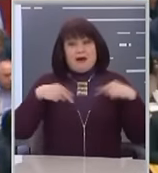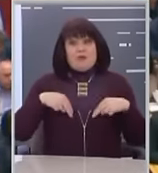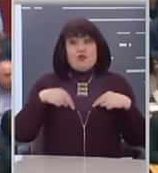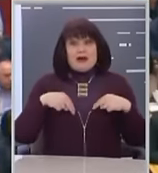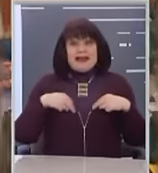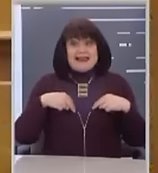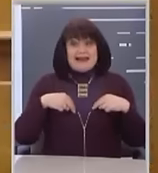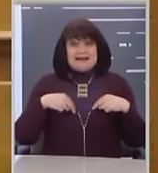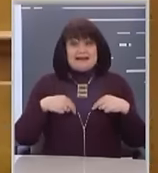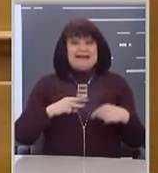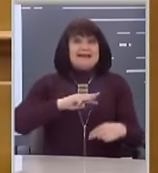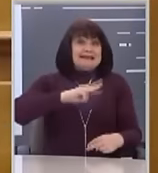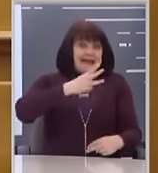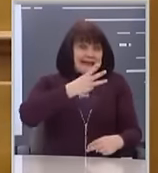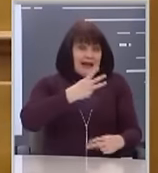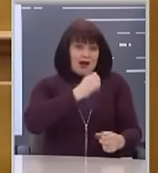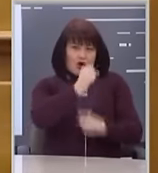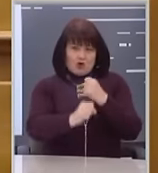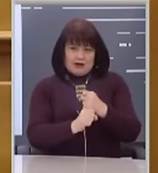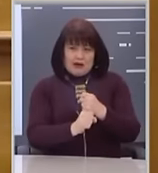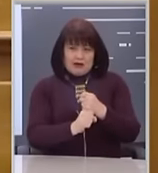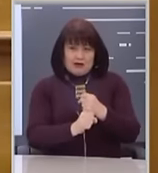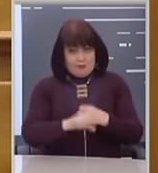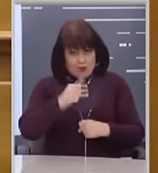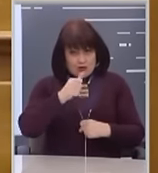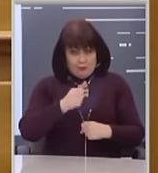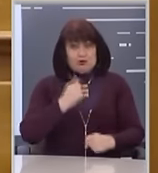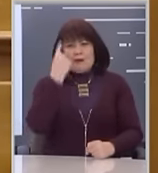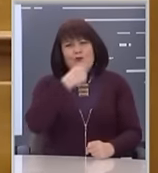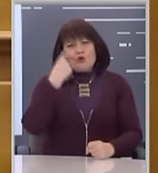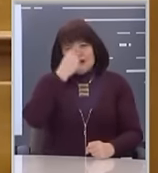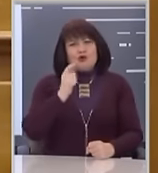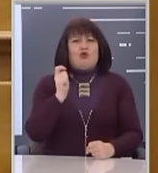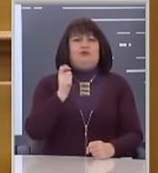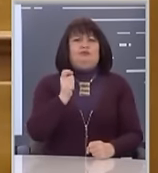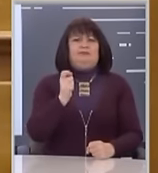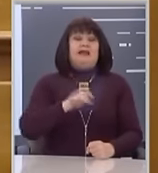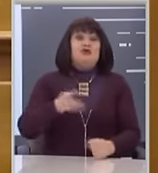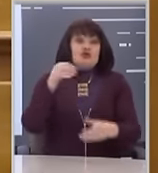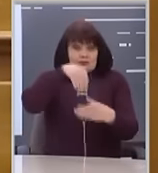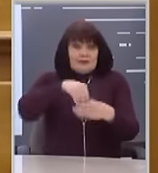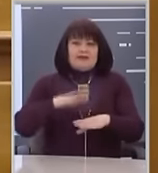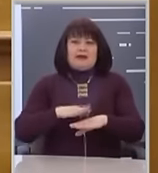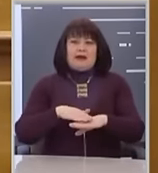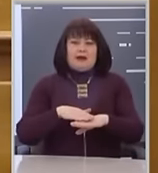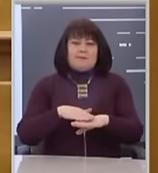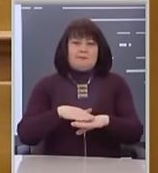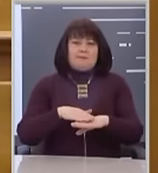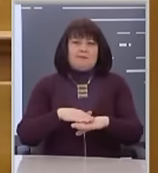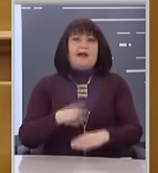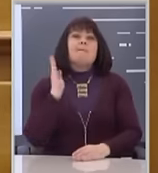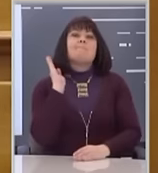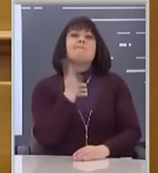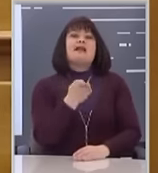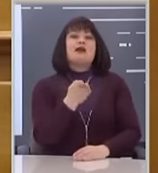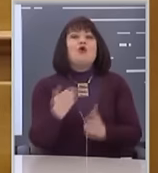στα 3 πρώτα χρόνια κάθε πολιτικό πρόσωπο που ενδεχομένως να έχει εμπλακεί στο συγκεκριμένο ποινικό αδίκημα